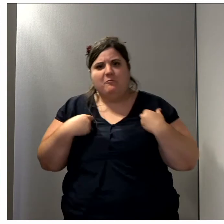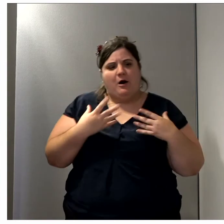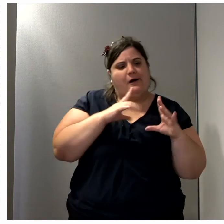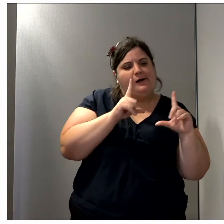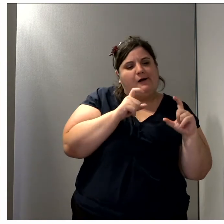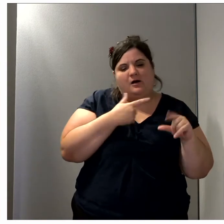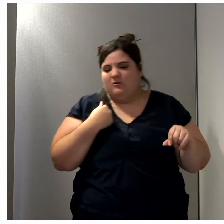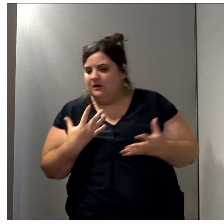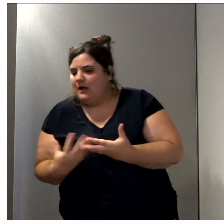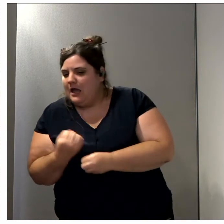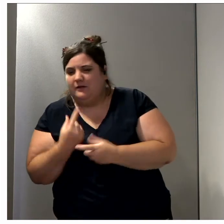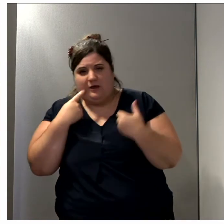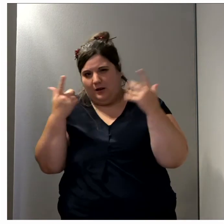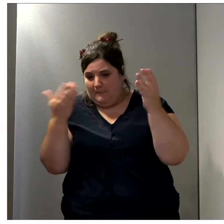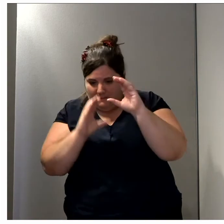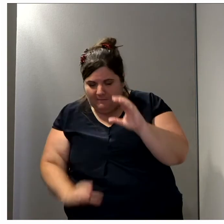création.